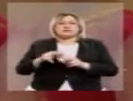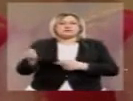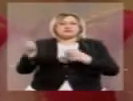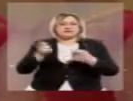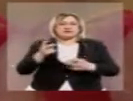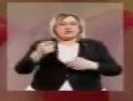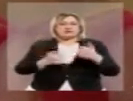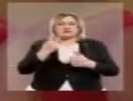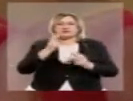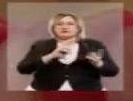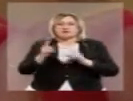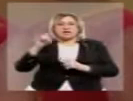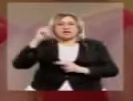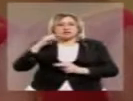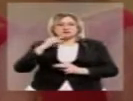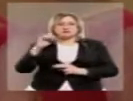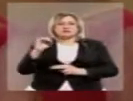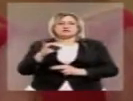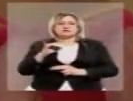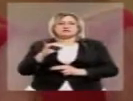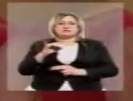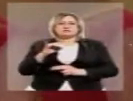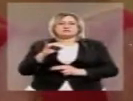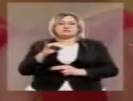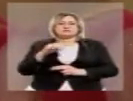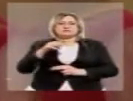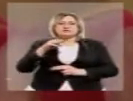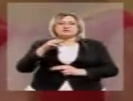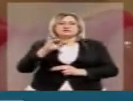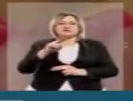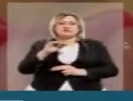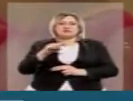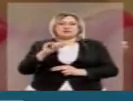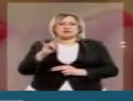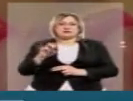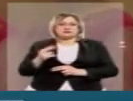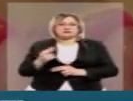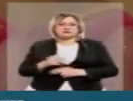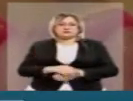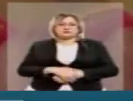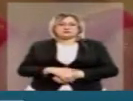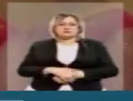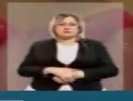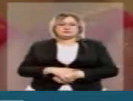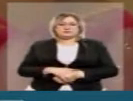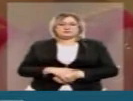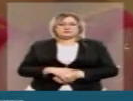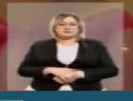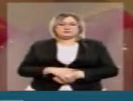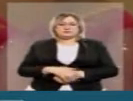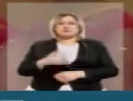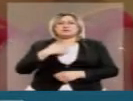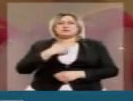биі, екіншісі жеке танец деп аталады. Тек жеңіспен елімізге